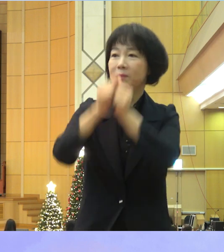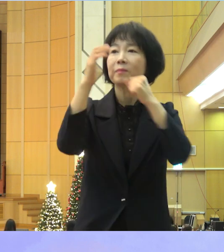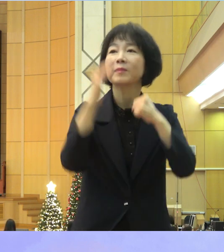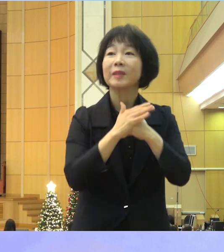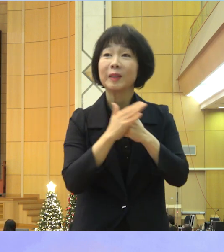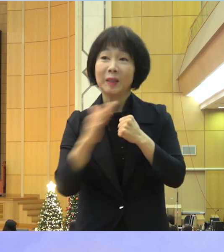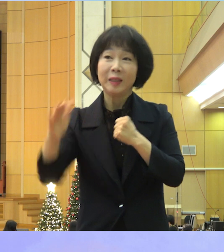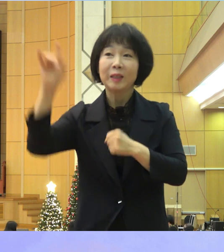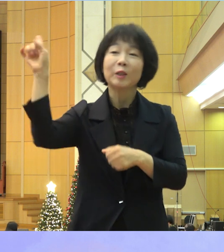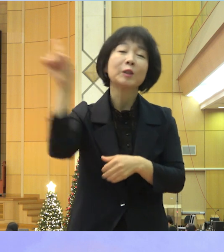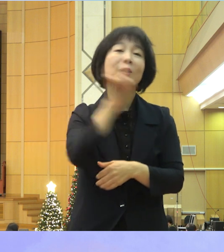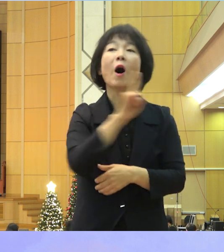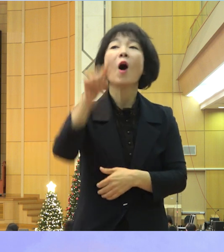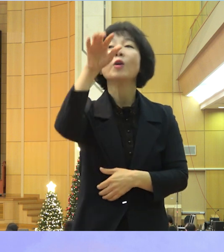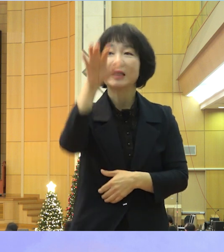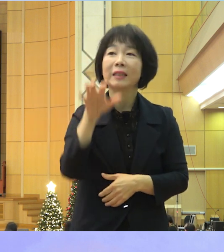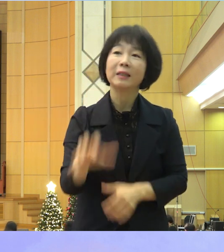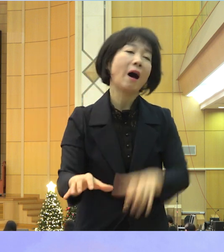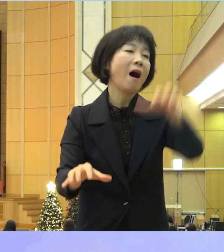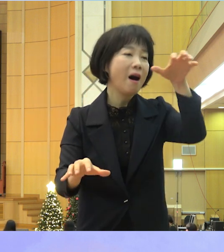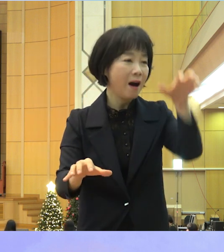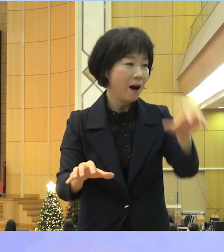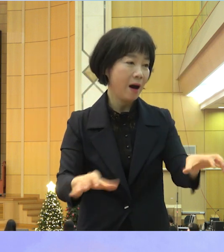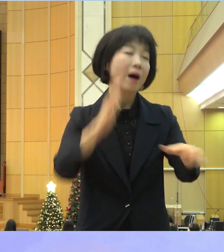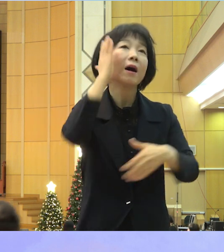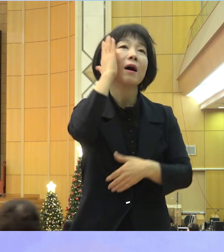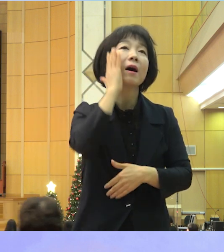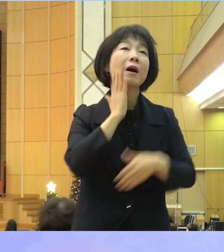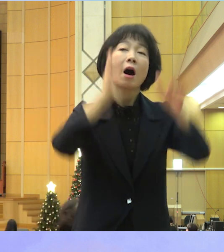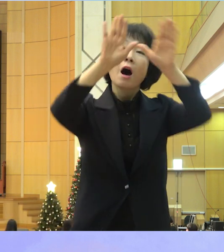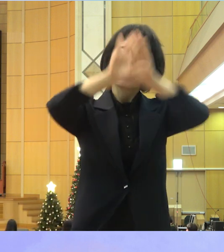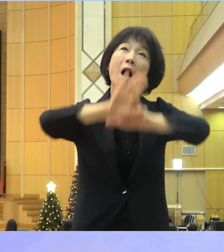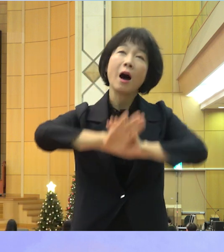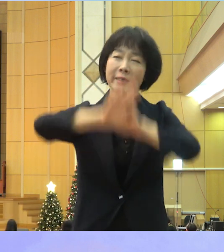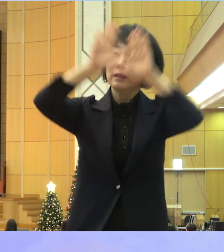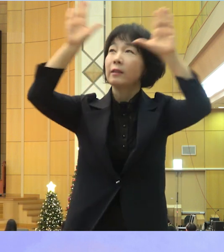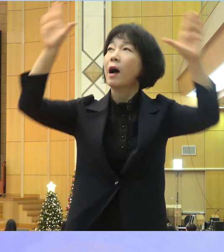동행하니 그 어디나